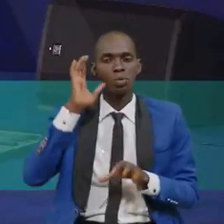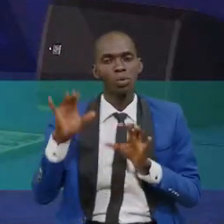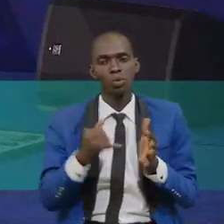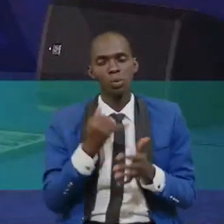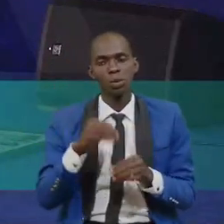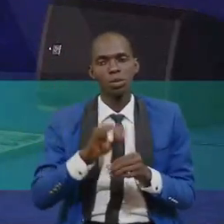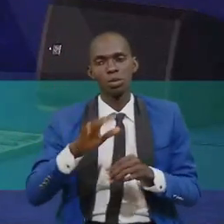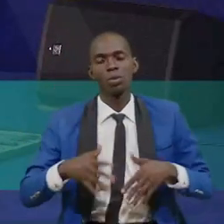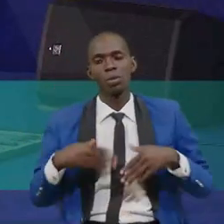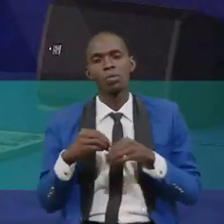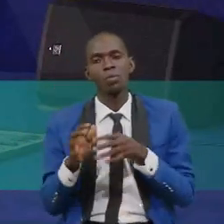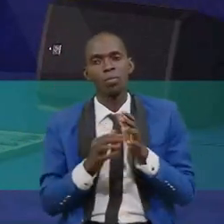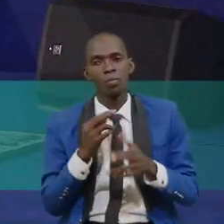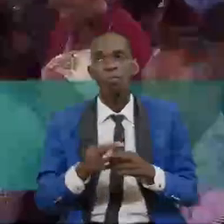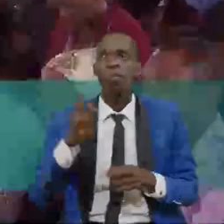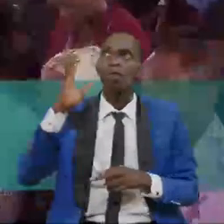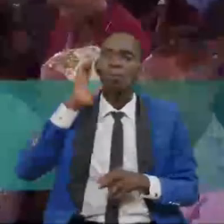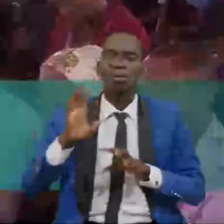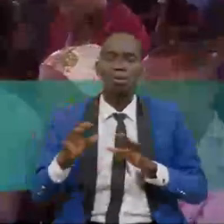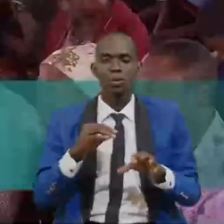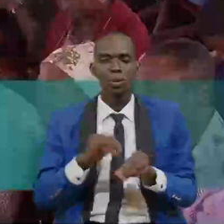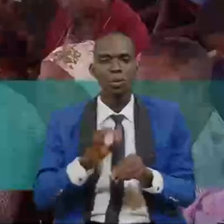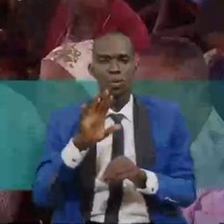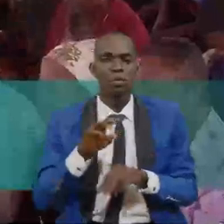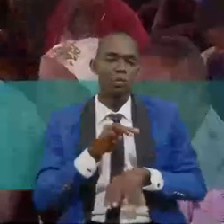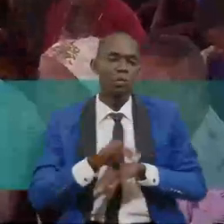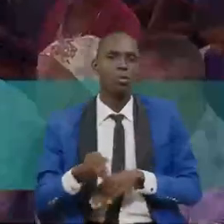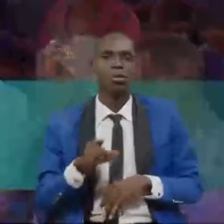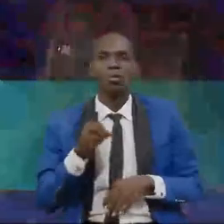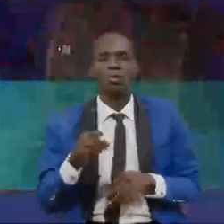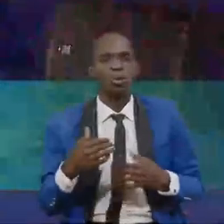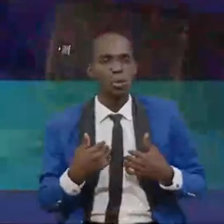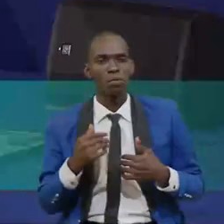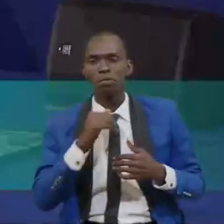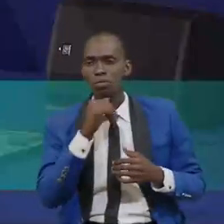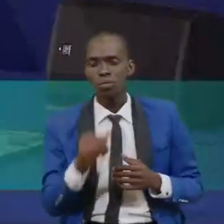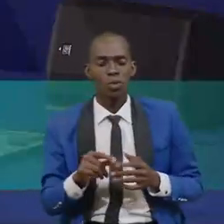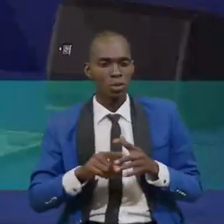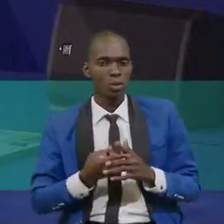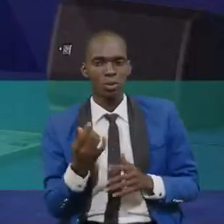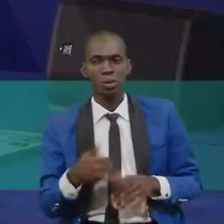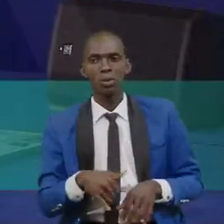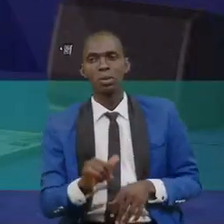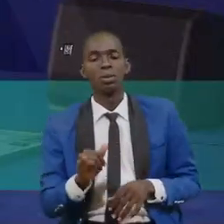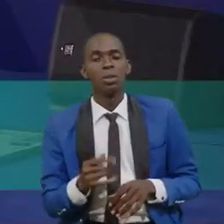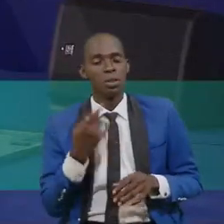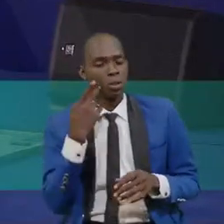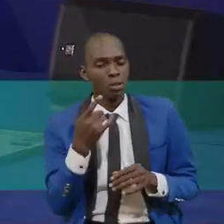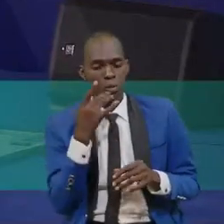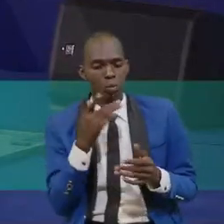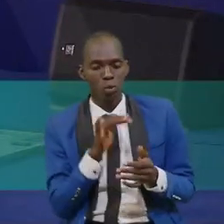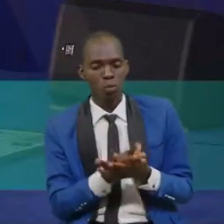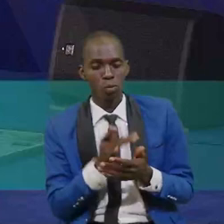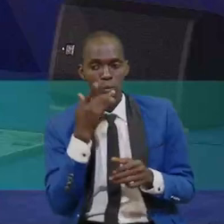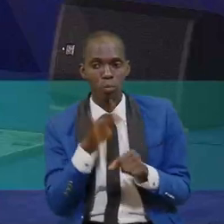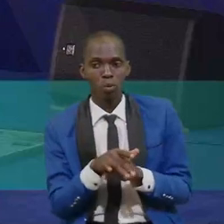vie. Il le fera dans ton ministère. Et tu ne vas... Ah, je m'assieds là. Oh, je sais que tu passes par le feu, tu ne